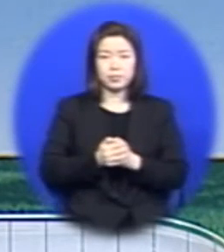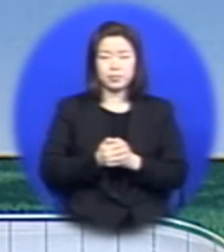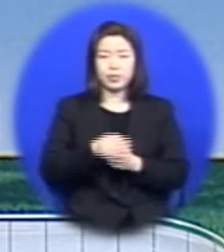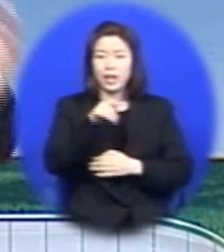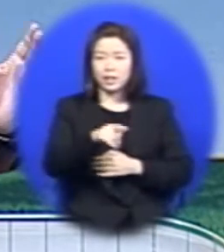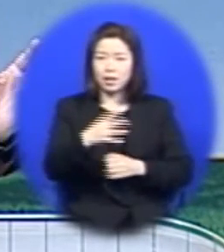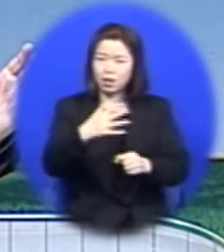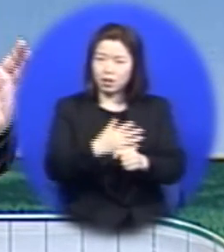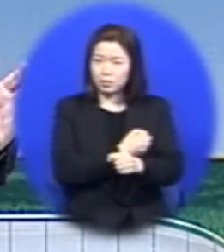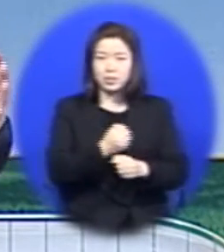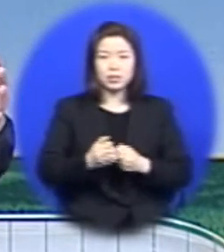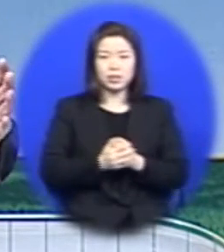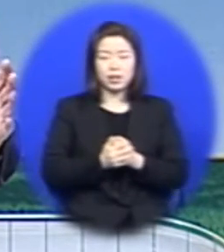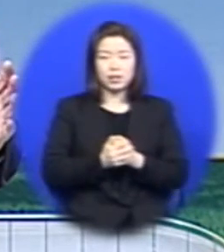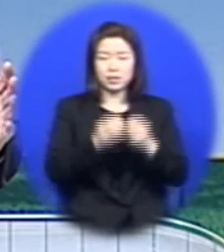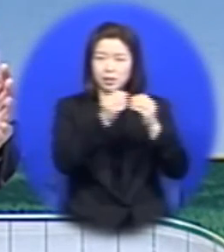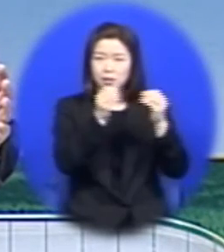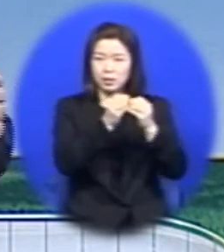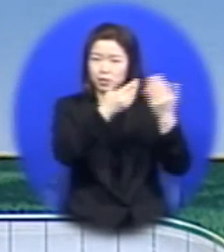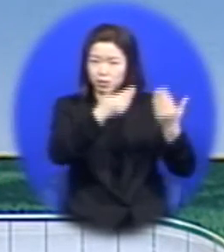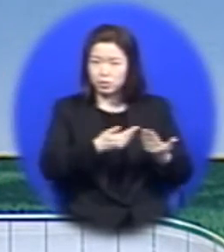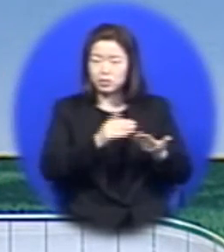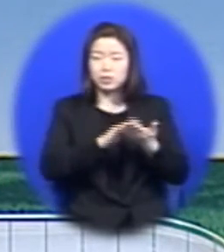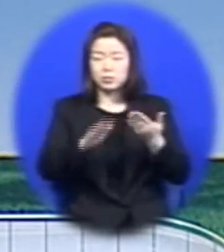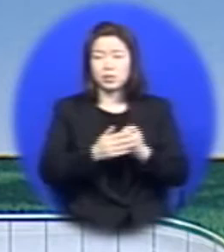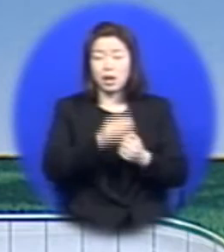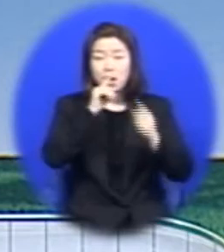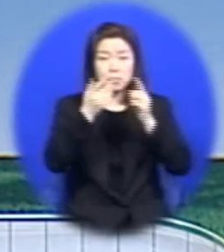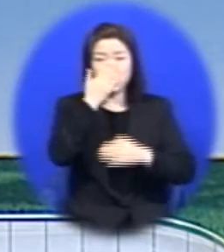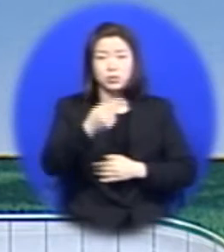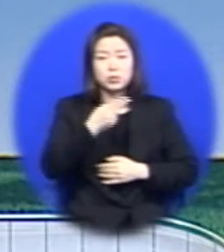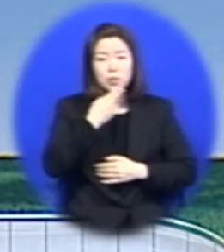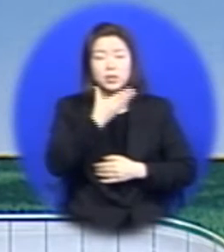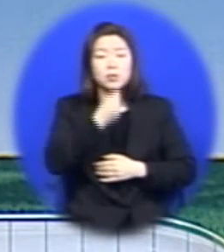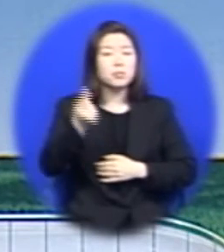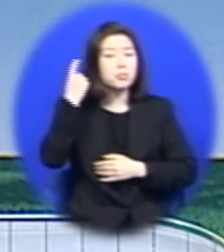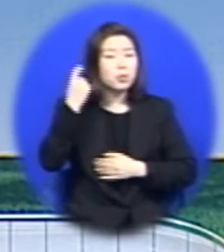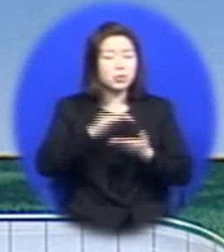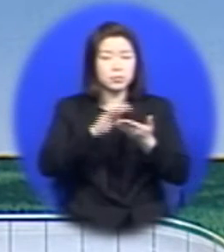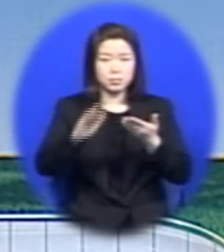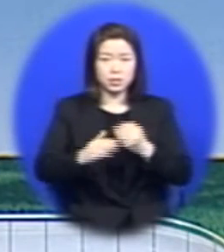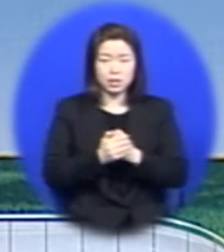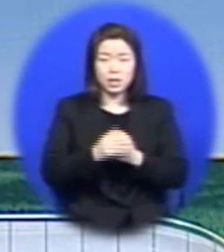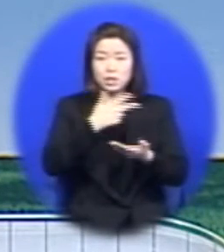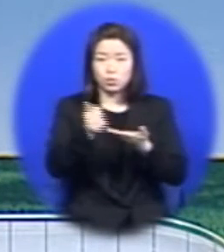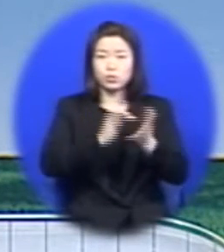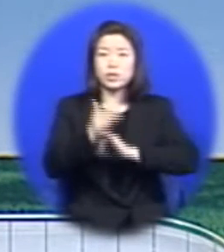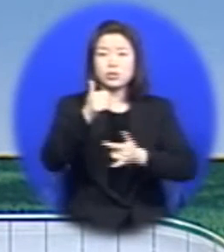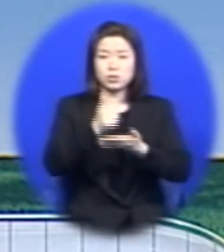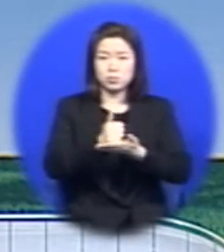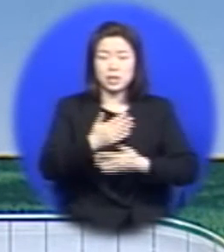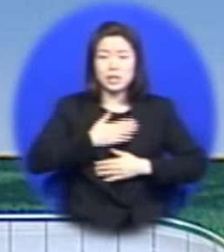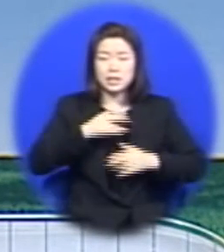이건 엄청난 메시지예요. 이건 말할 수 없는 복음이에요. 주 예수님이 지금